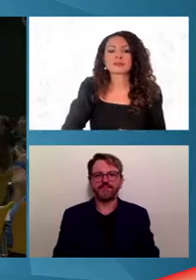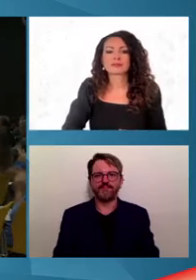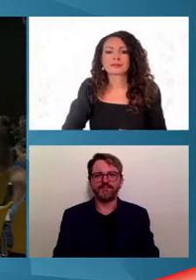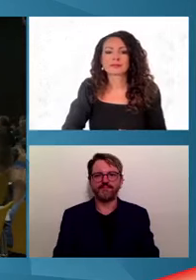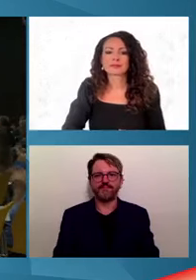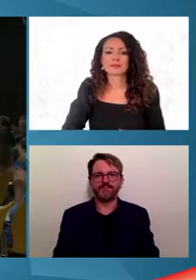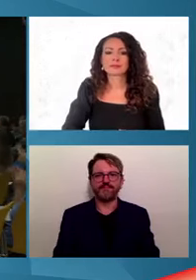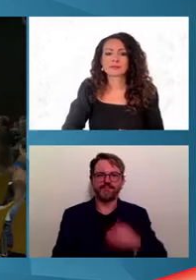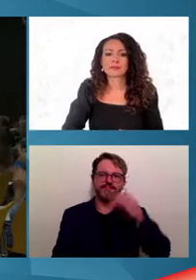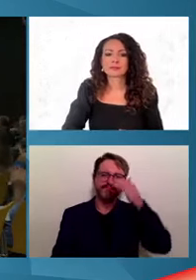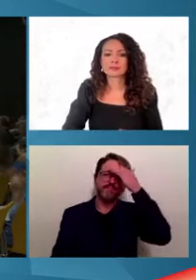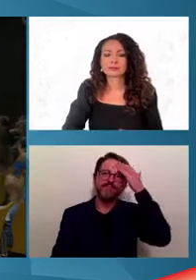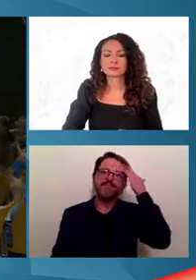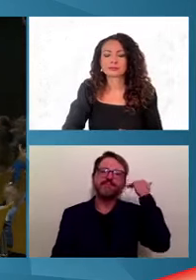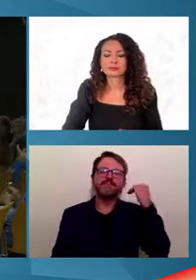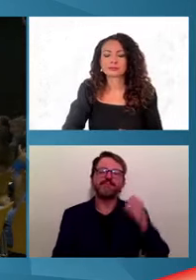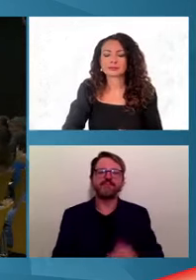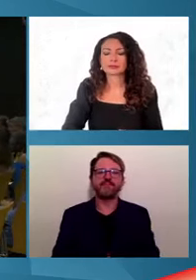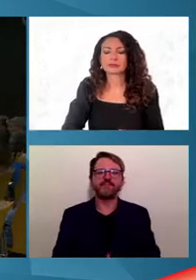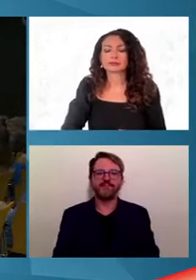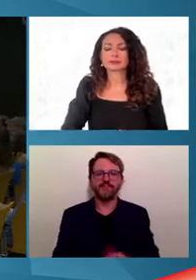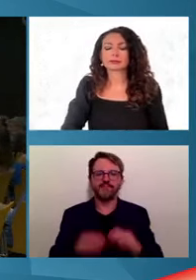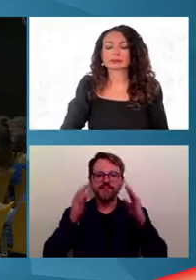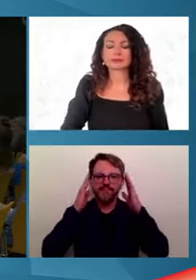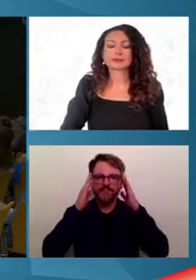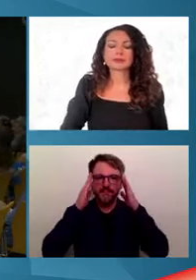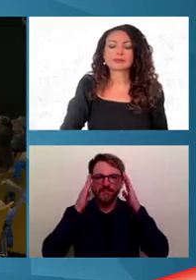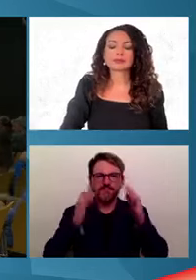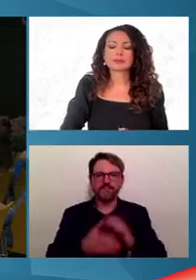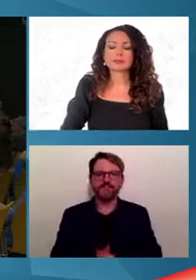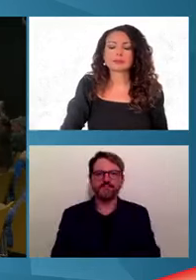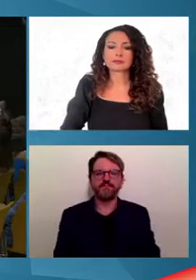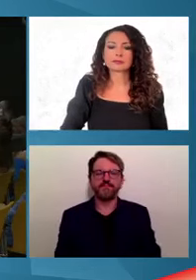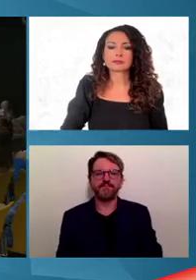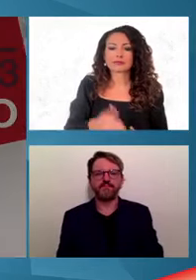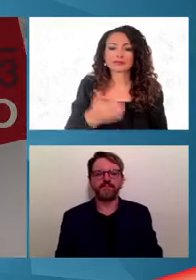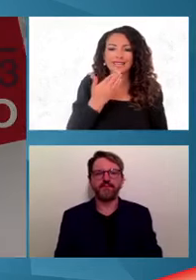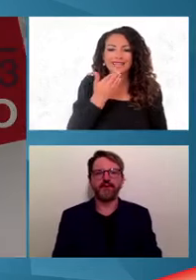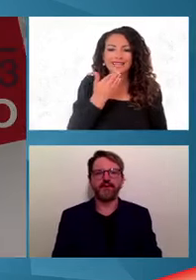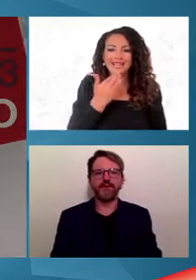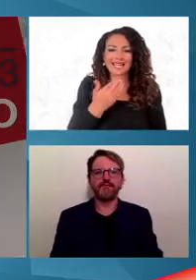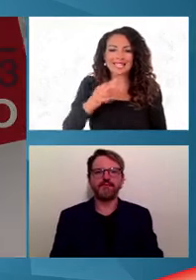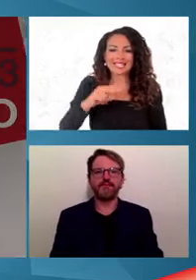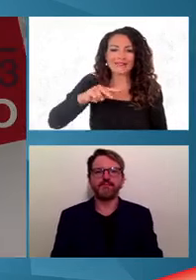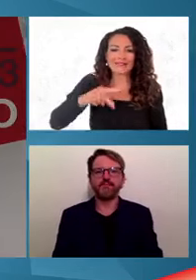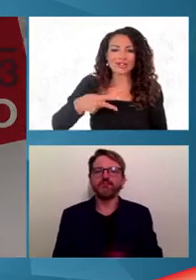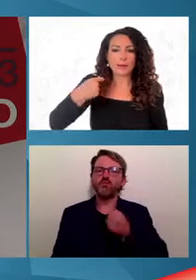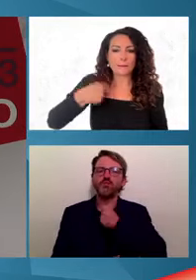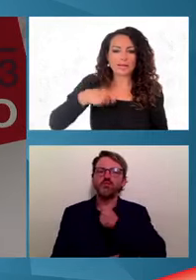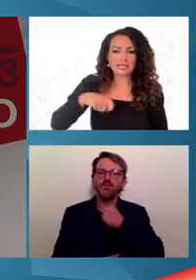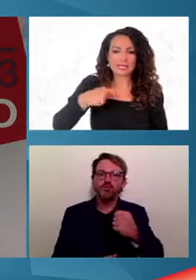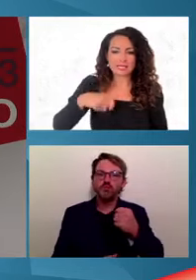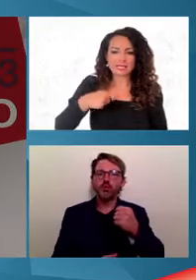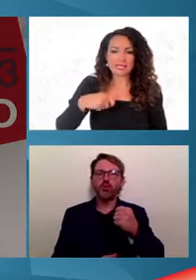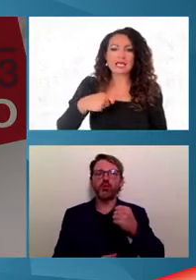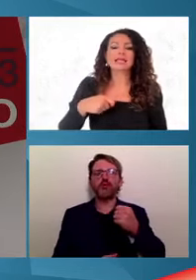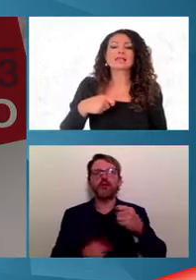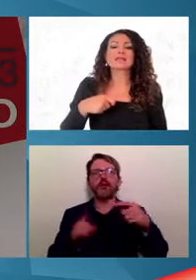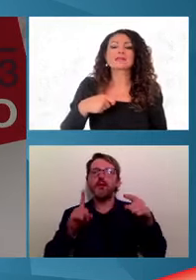Vielen Dank auch an Landeshauptmann Stellvertreterin Waltraud Deeg. Mut, Optimismus, Menschlichkeit, ich denke,